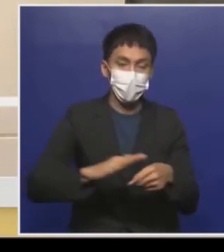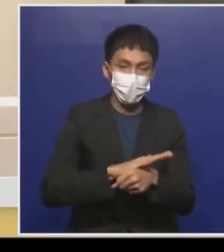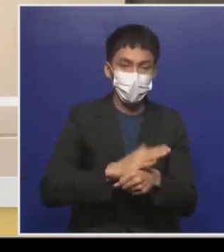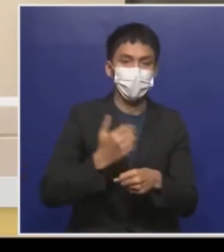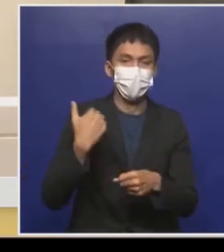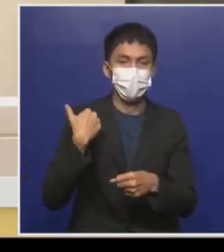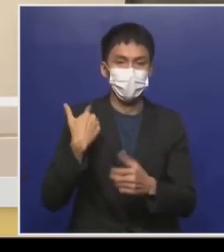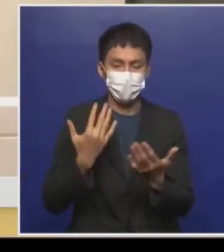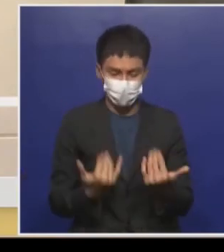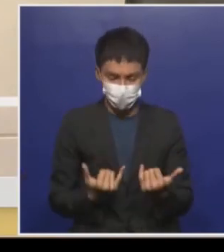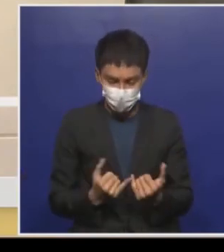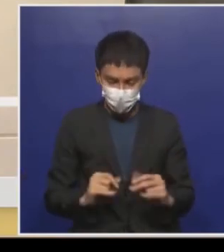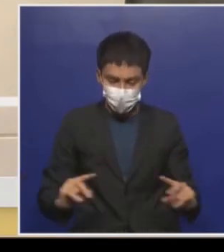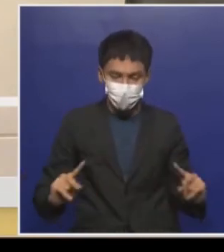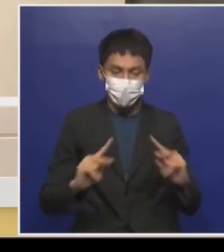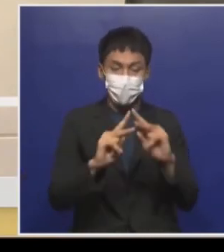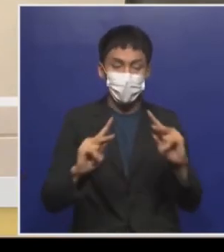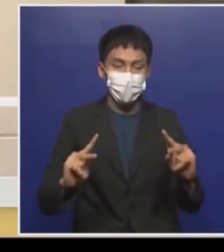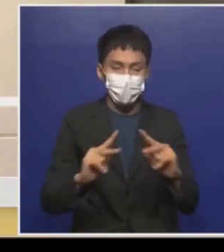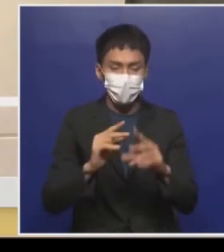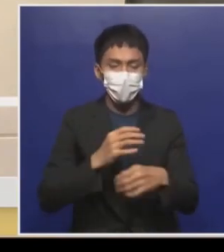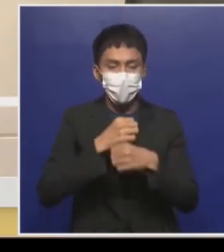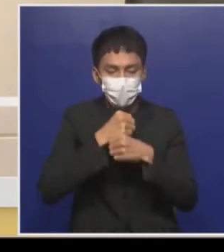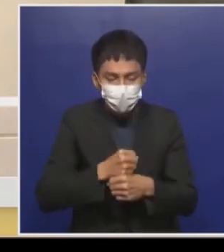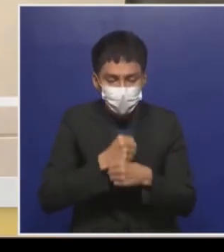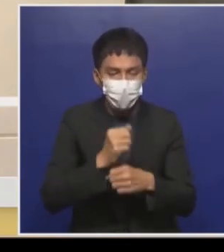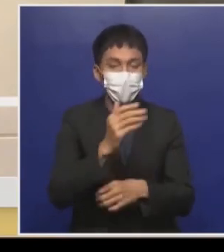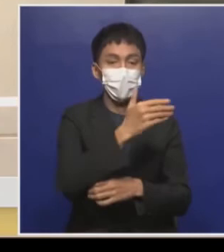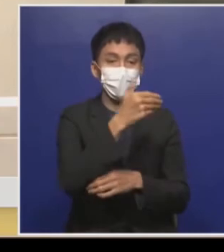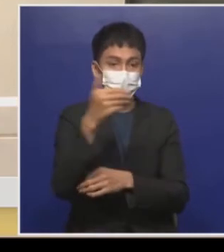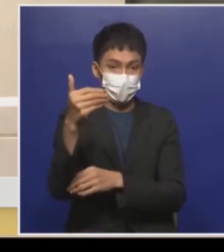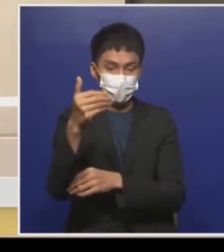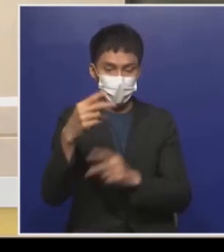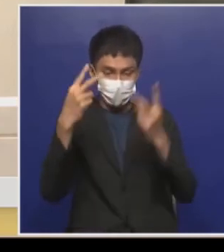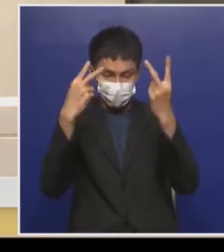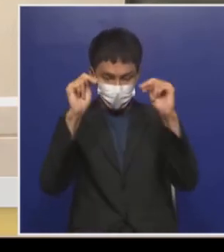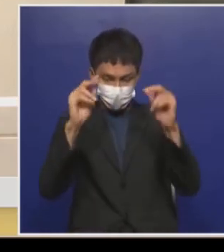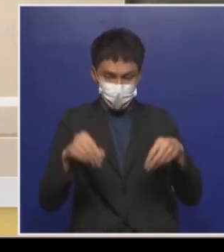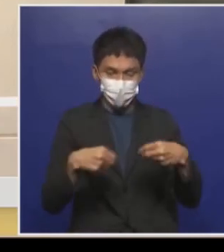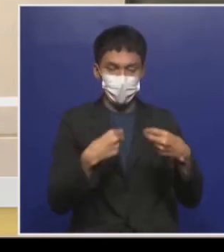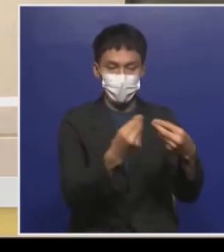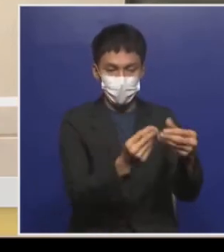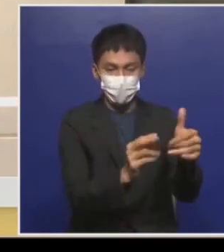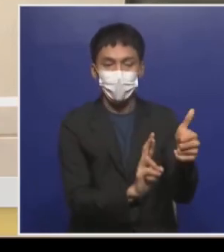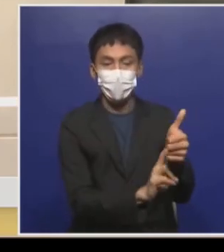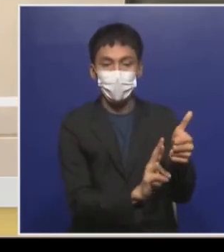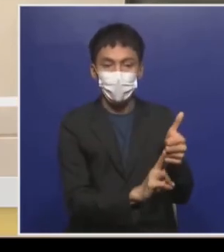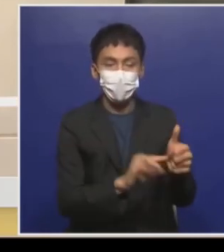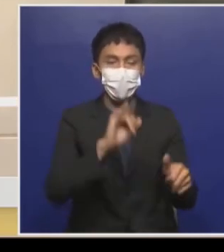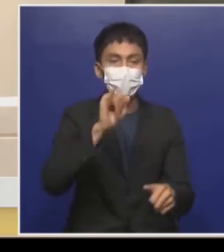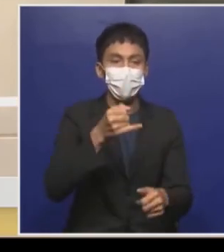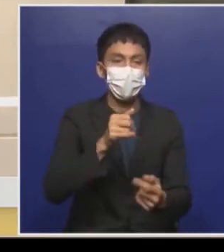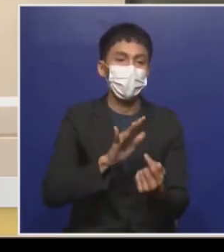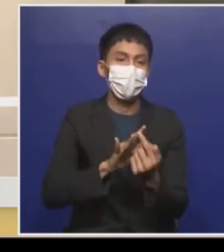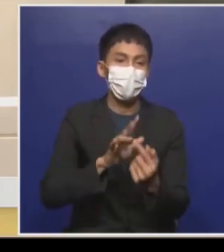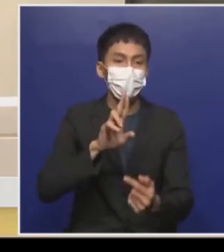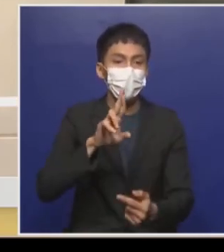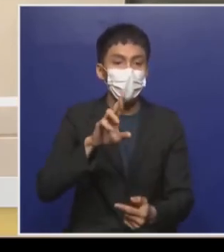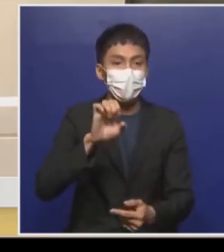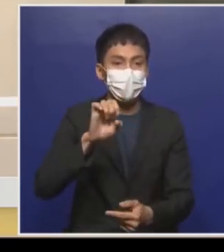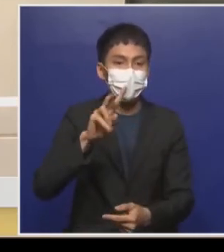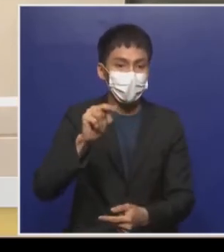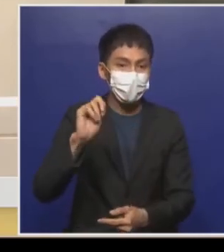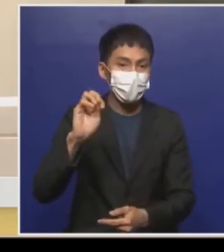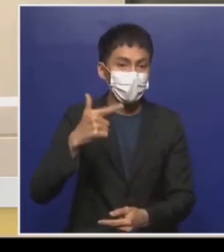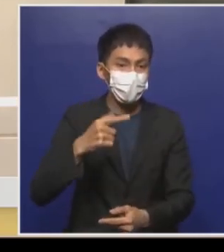ชาติซึทันนายุกณปรีนั้นได้มอบหมายให้รองนายุกณปรีทานยุริลัษณะวศิตเป็ประทานได้พิจนาอน